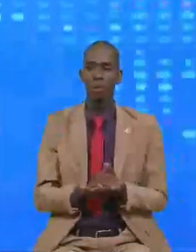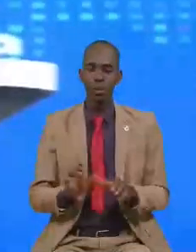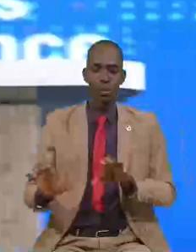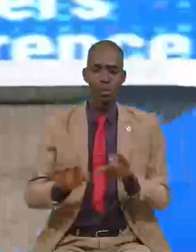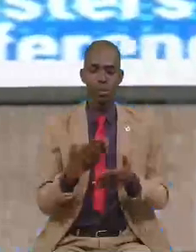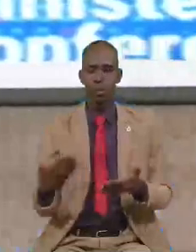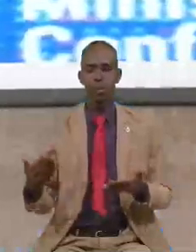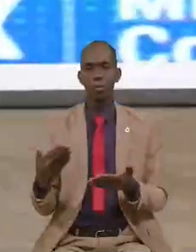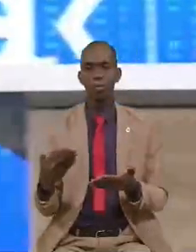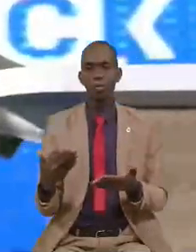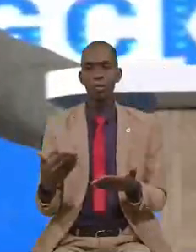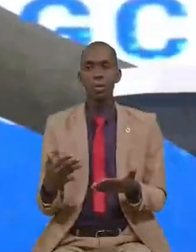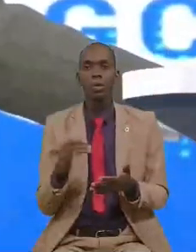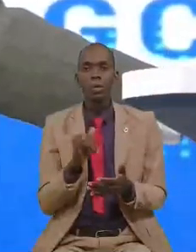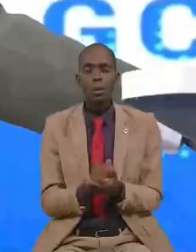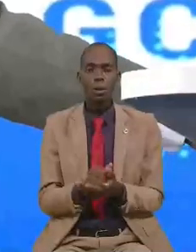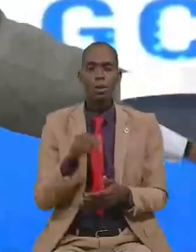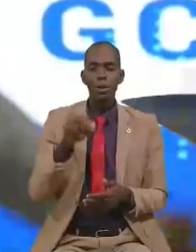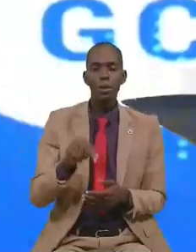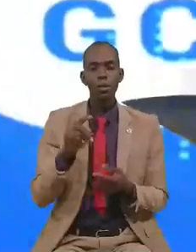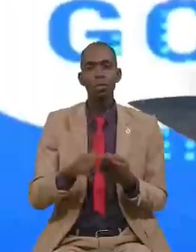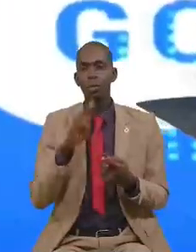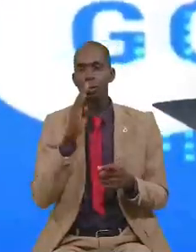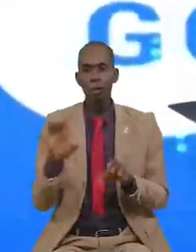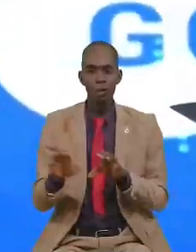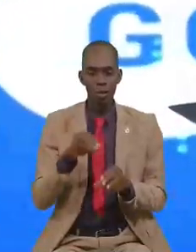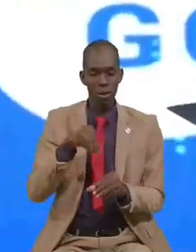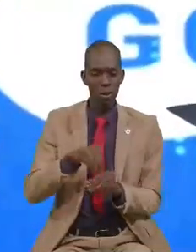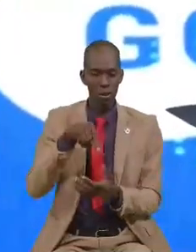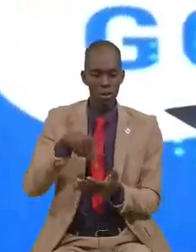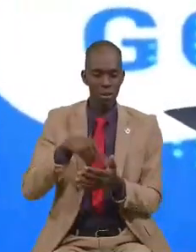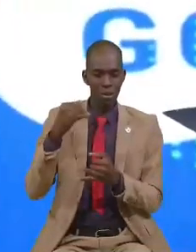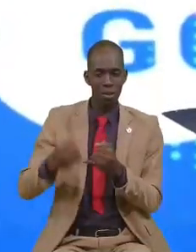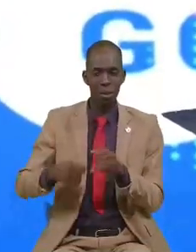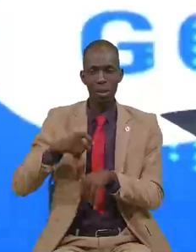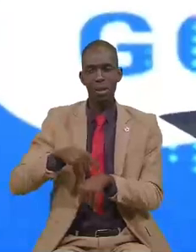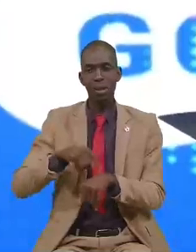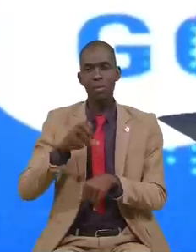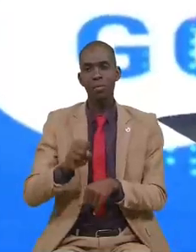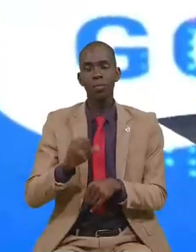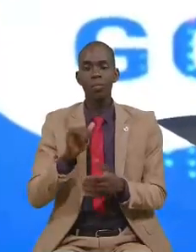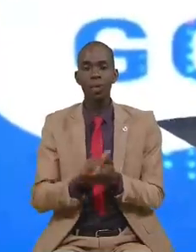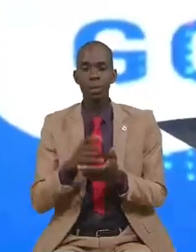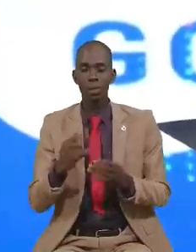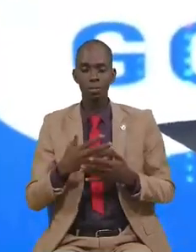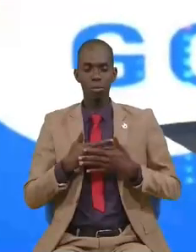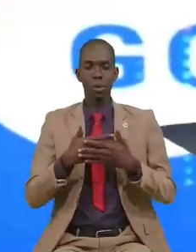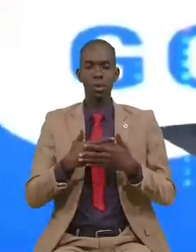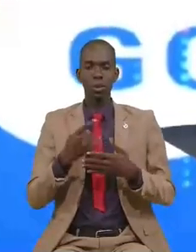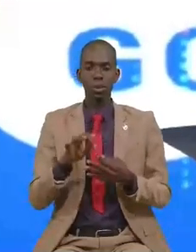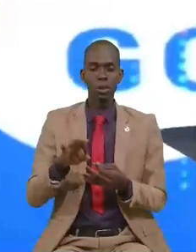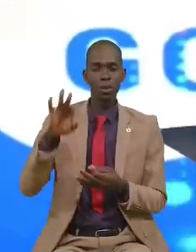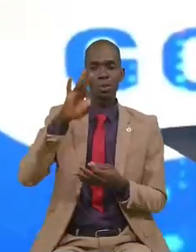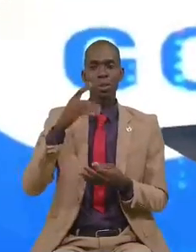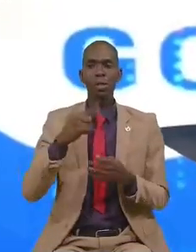quelque chose qui doit être fait dans ces derniers jours pour que l'esprit, le souffle, la